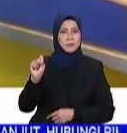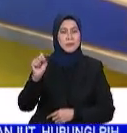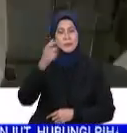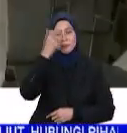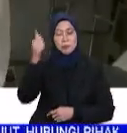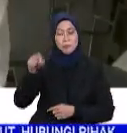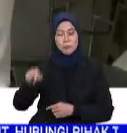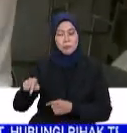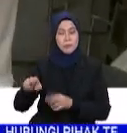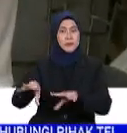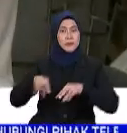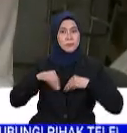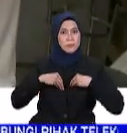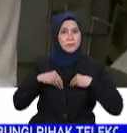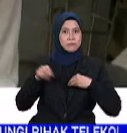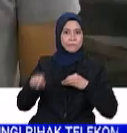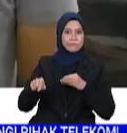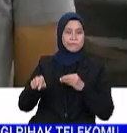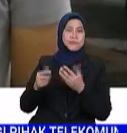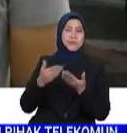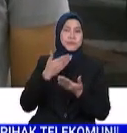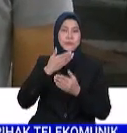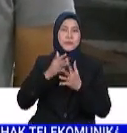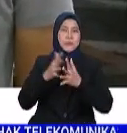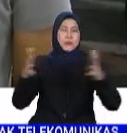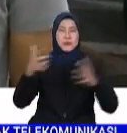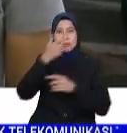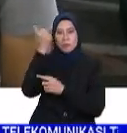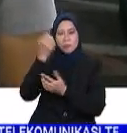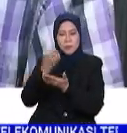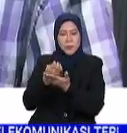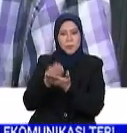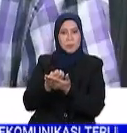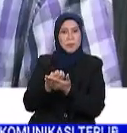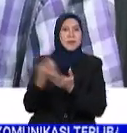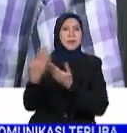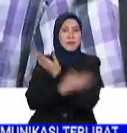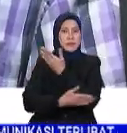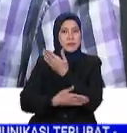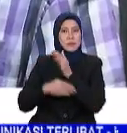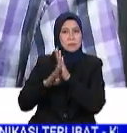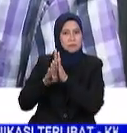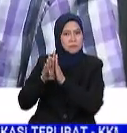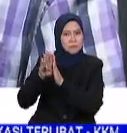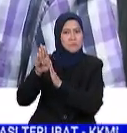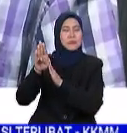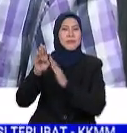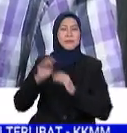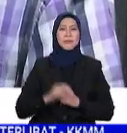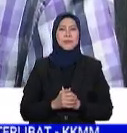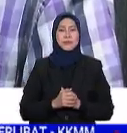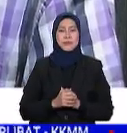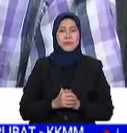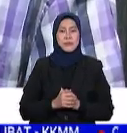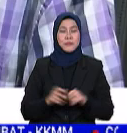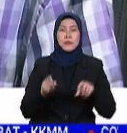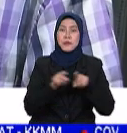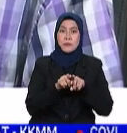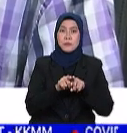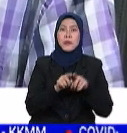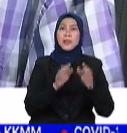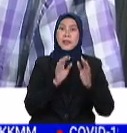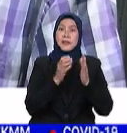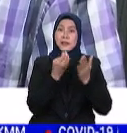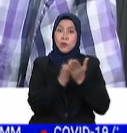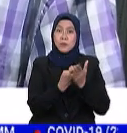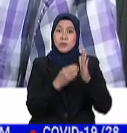sektor ini yang menerima impak yang begitu besar apabila ekonomi negara berkembang. Begitu juga semasa ekonomi